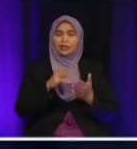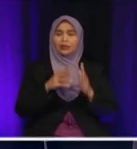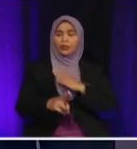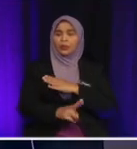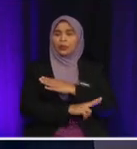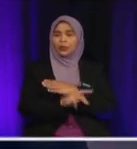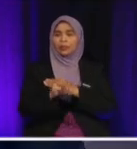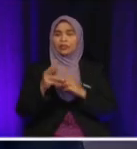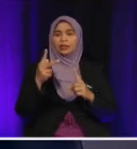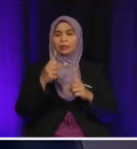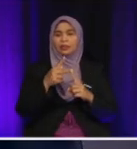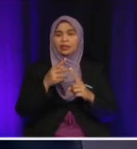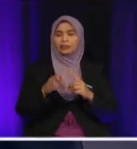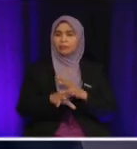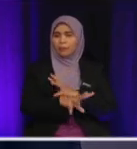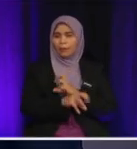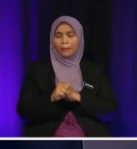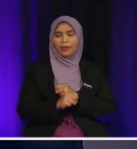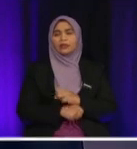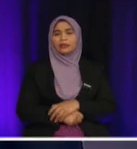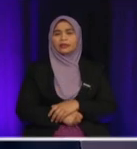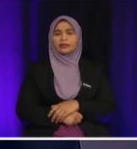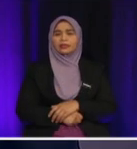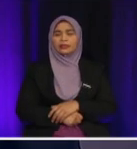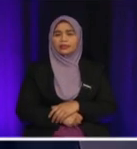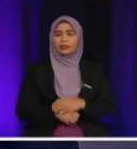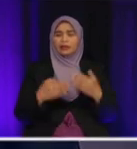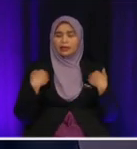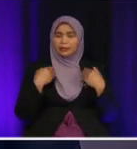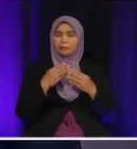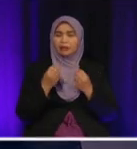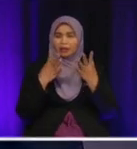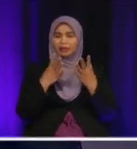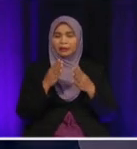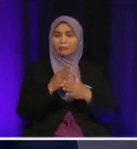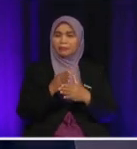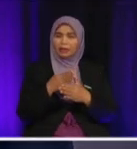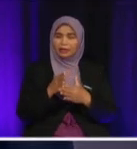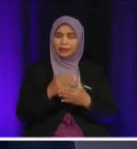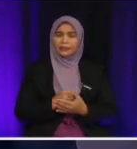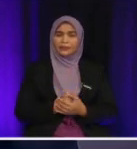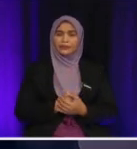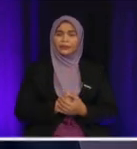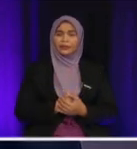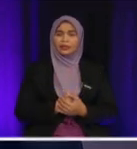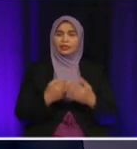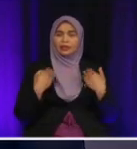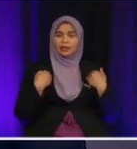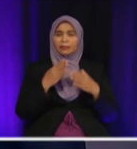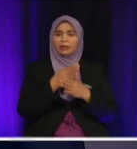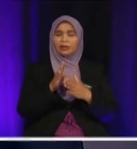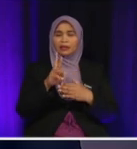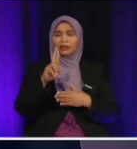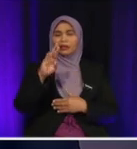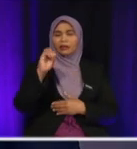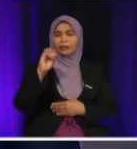hukuman kepada merompak ni. Sebenarnya merompak ni dia banyak kategori, ya, Iman. Ya, Ustaz. Dia banyak kategori. Dia ada kategori-kategori merompak